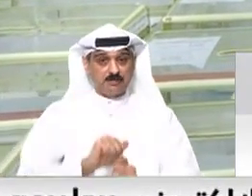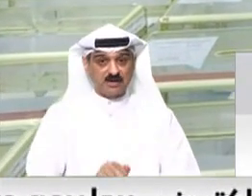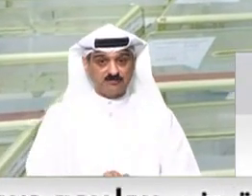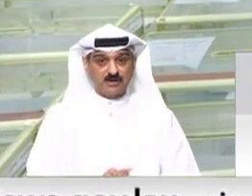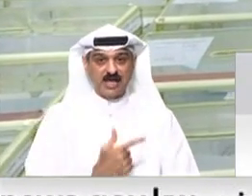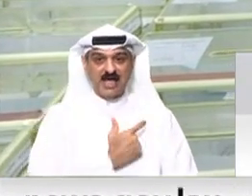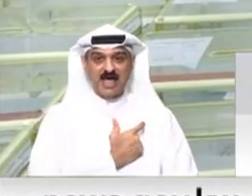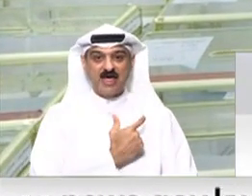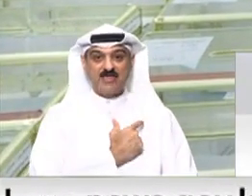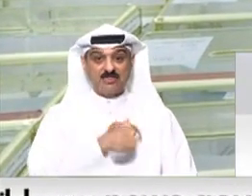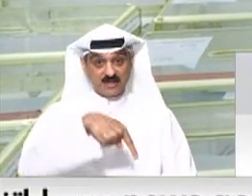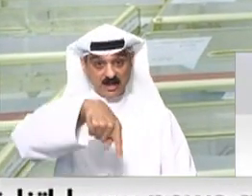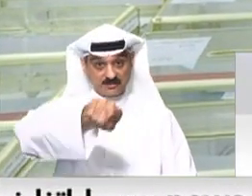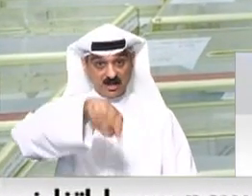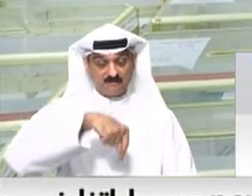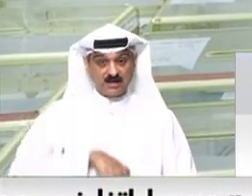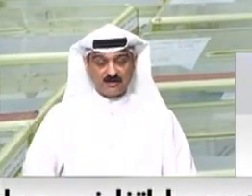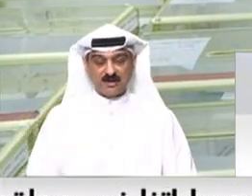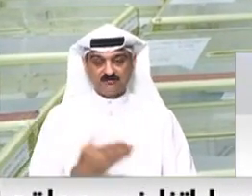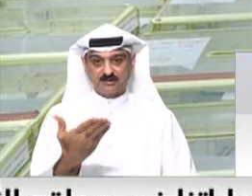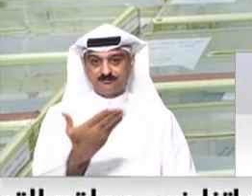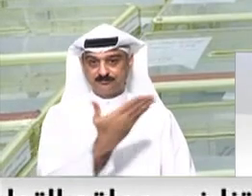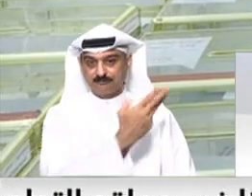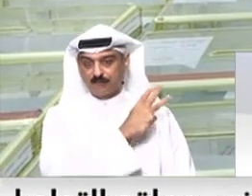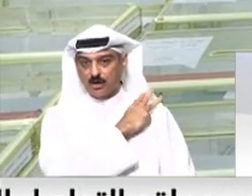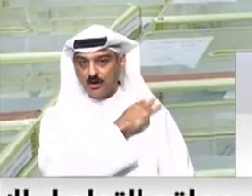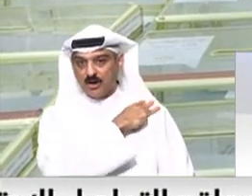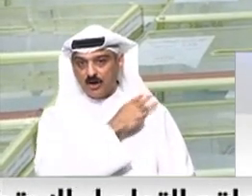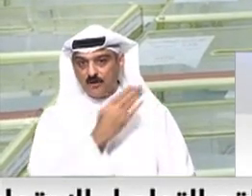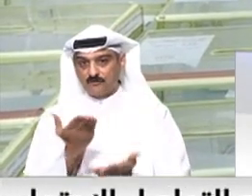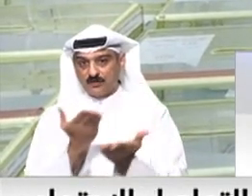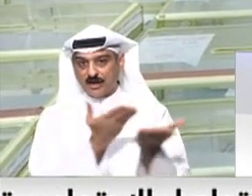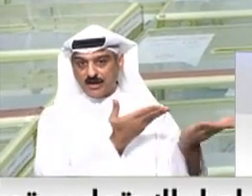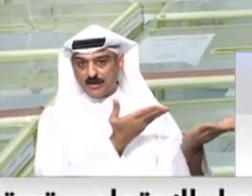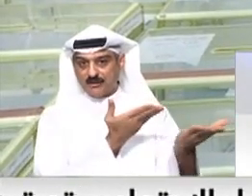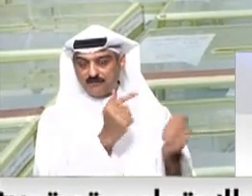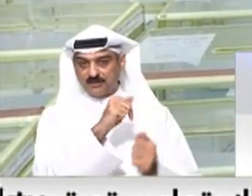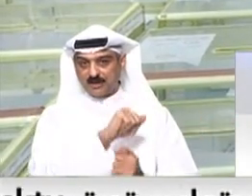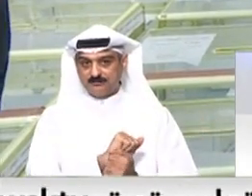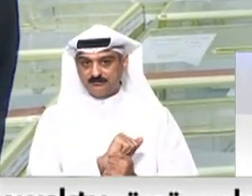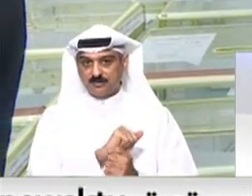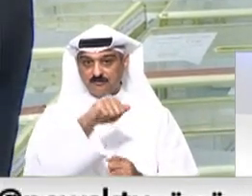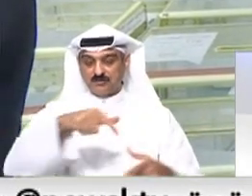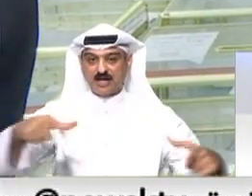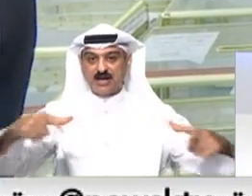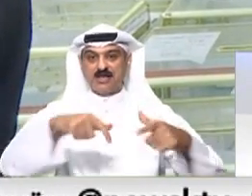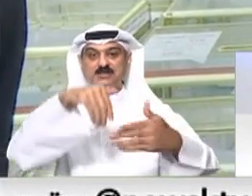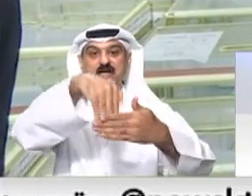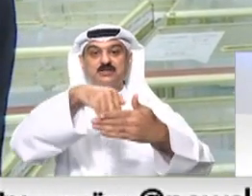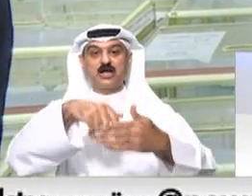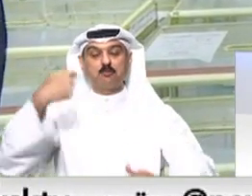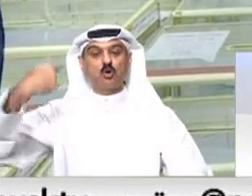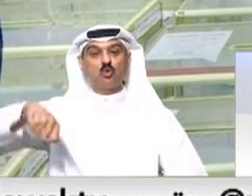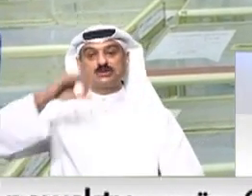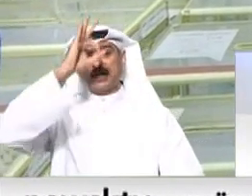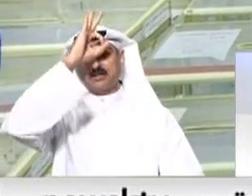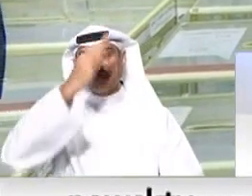الثلاثاء المقبل، يسعدنا يكون معنا الآن النقيب حقوقي حسن الصراف من إدارة شؤون الانتخابات في وزارة